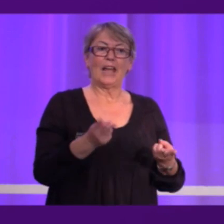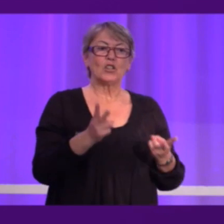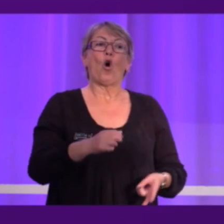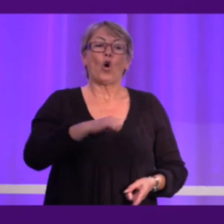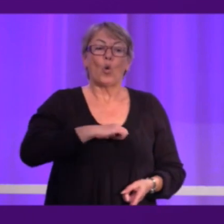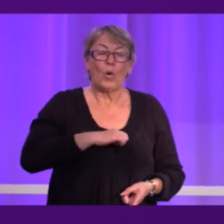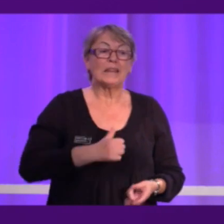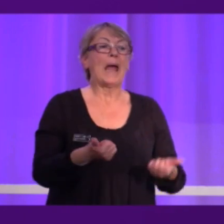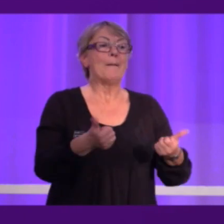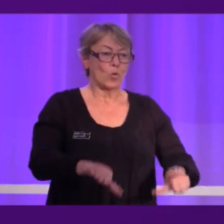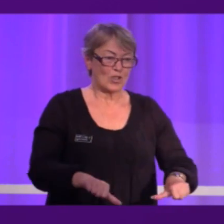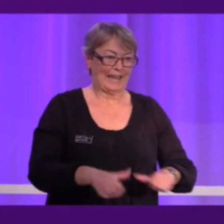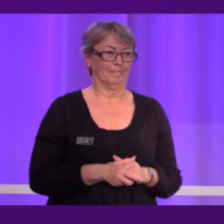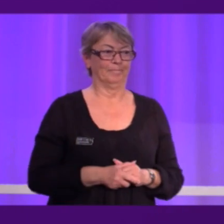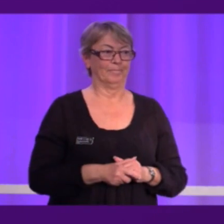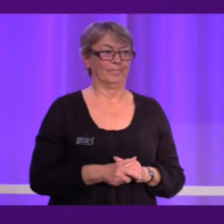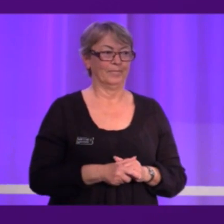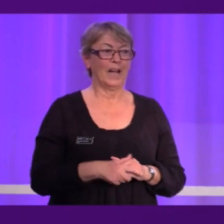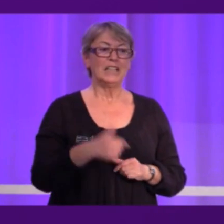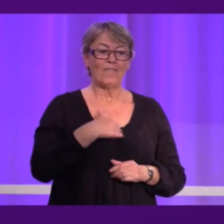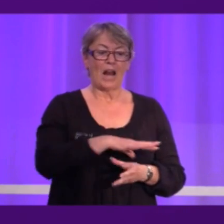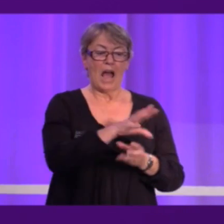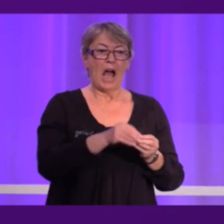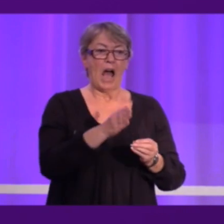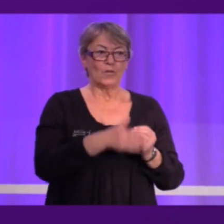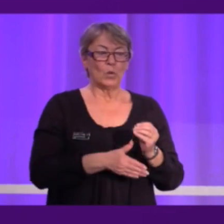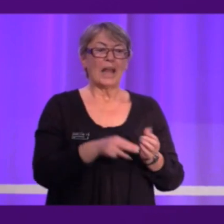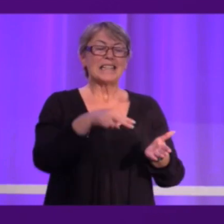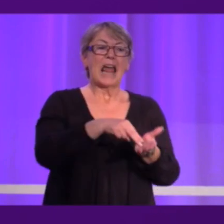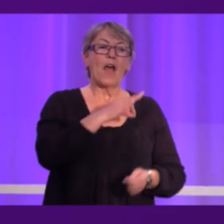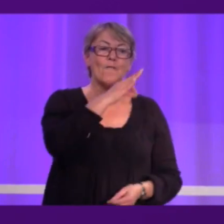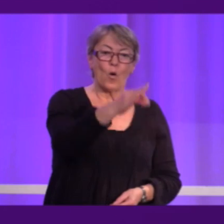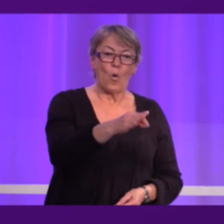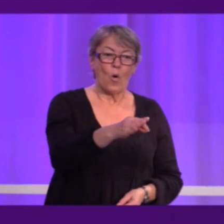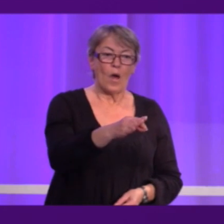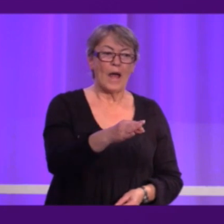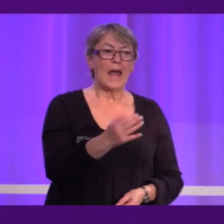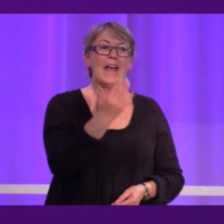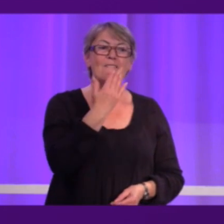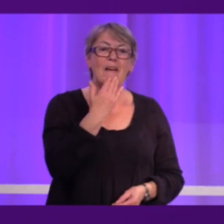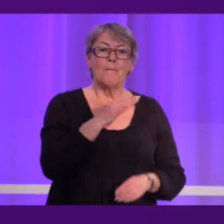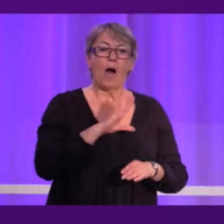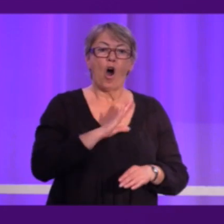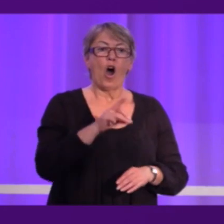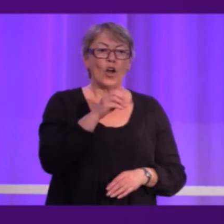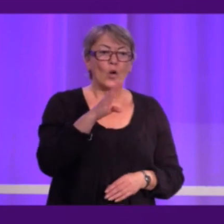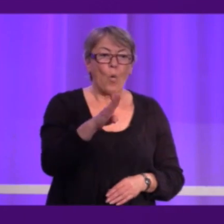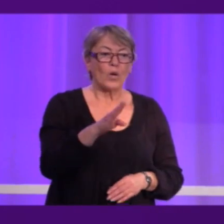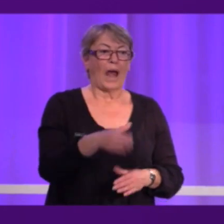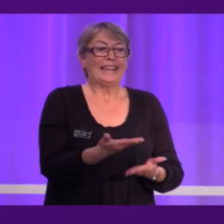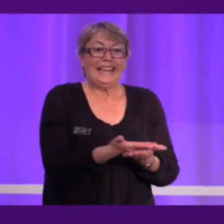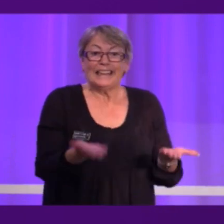roligt måste. Och jag vill avsluta med att ställa frågan, vem har råd att inte vara